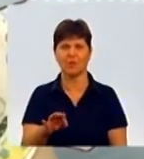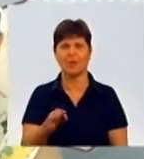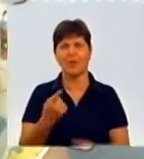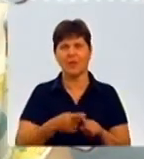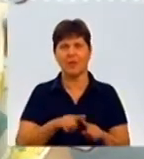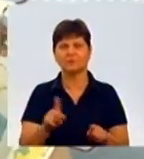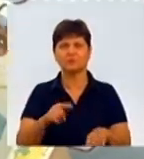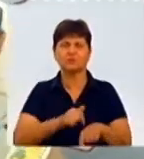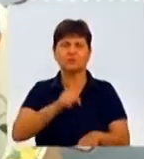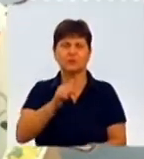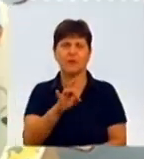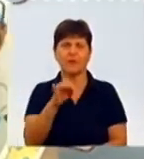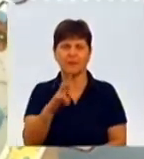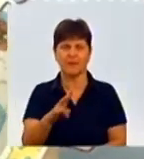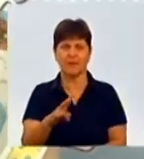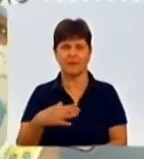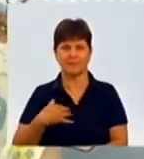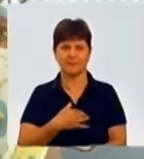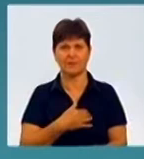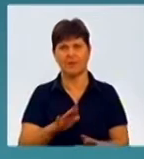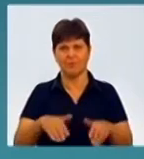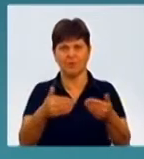раку молочної залози. Пропоную також переглянути.